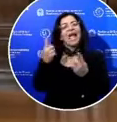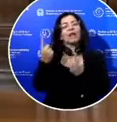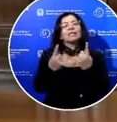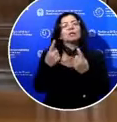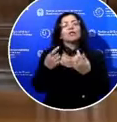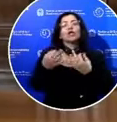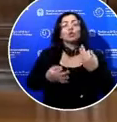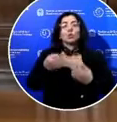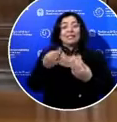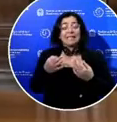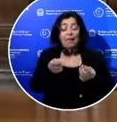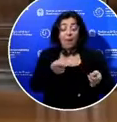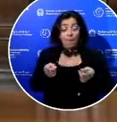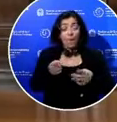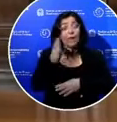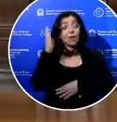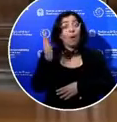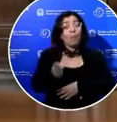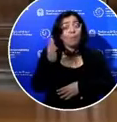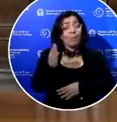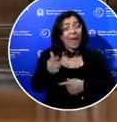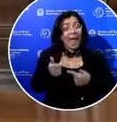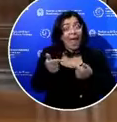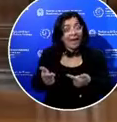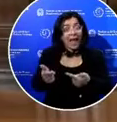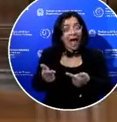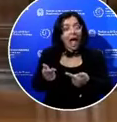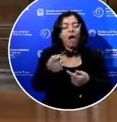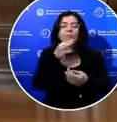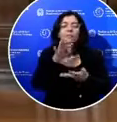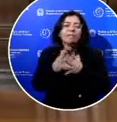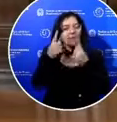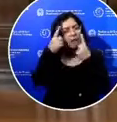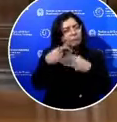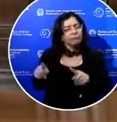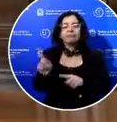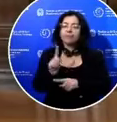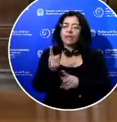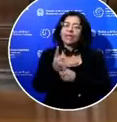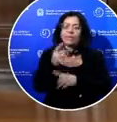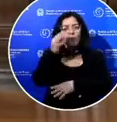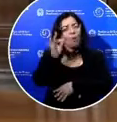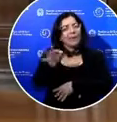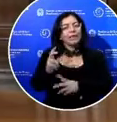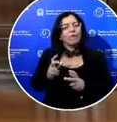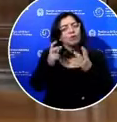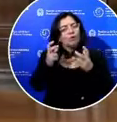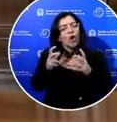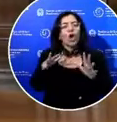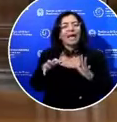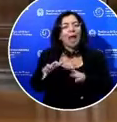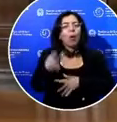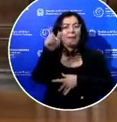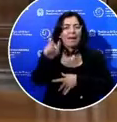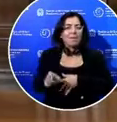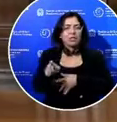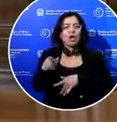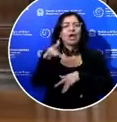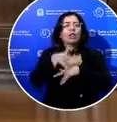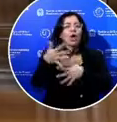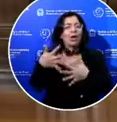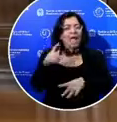della pena non si sottrae allo sforzo di recuperare chi commette un delitto, anche per